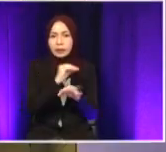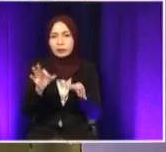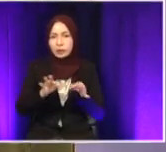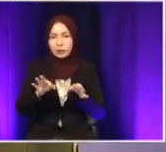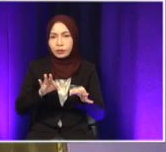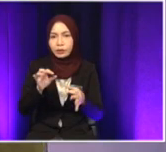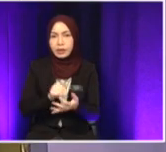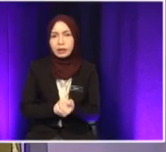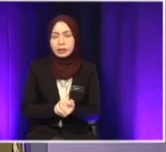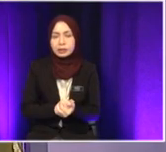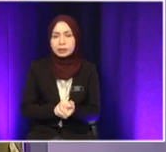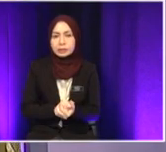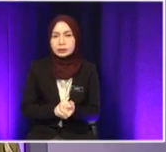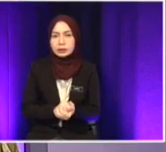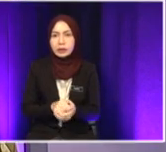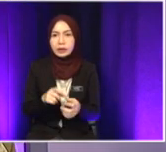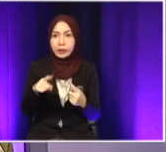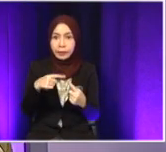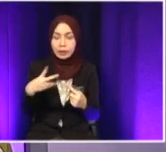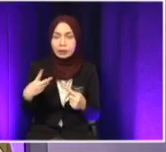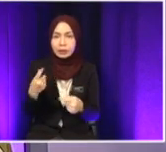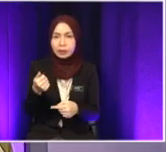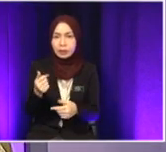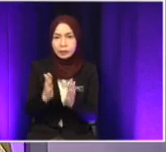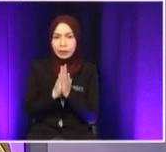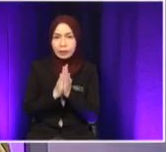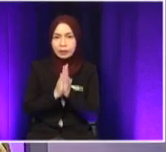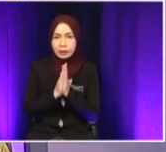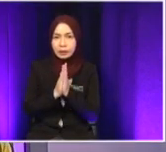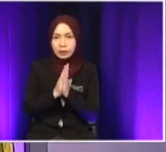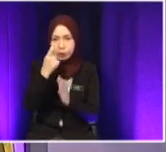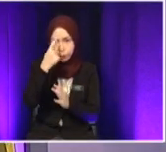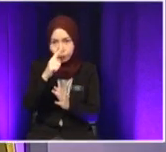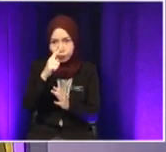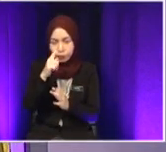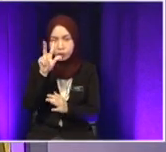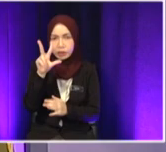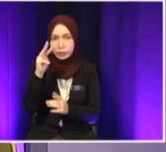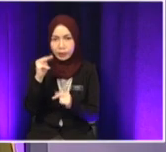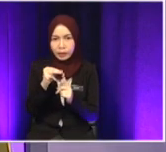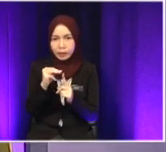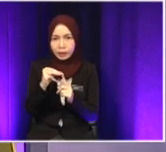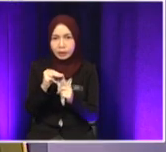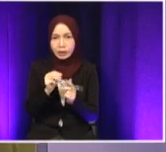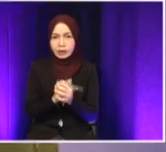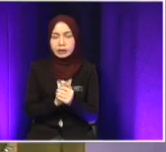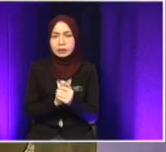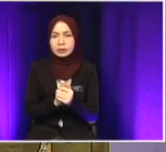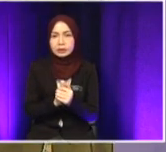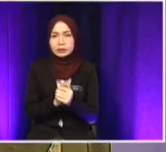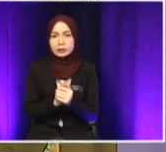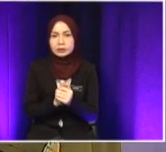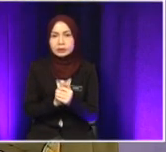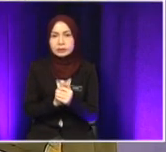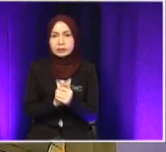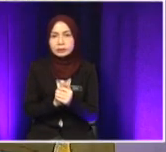Oke ini ada di gambar ini ada apa enam markah dianak tiga isi Maksudnya satu